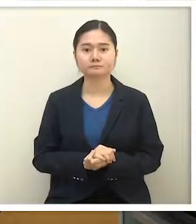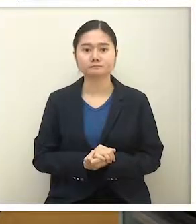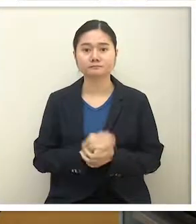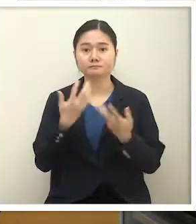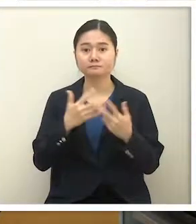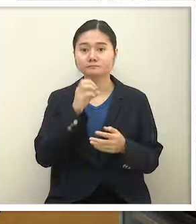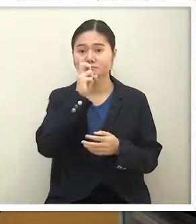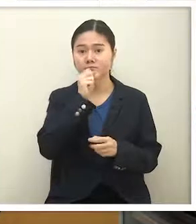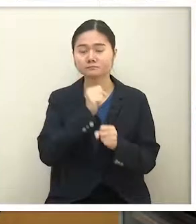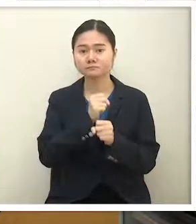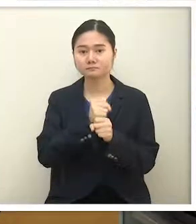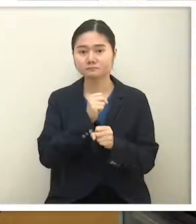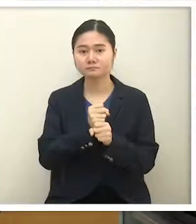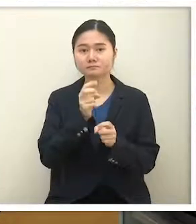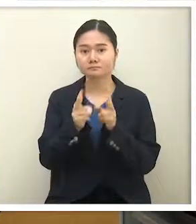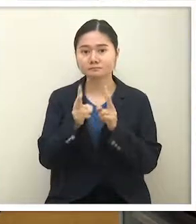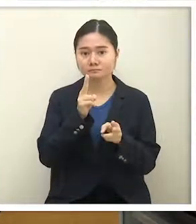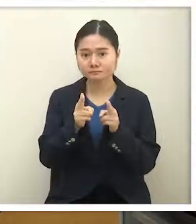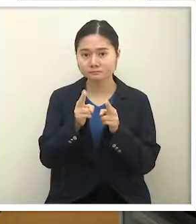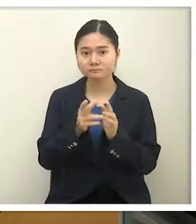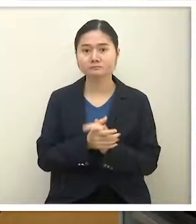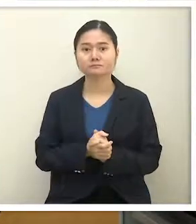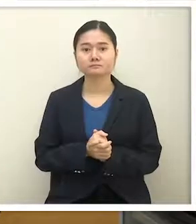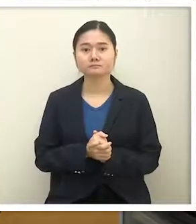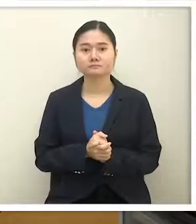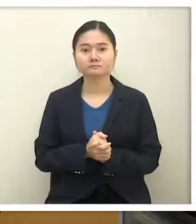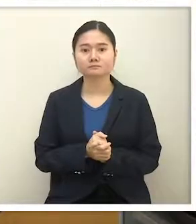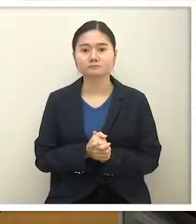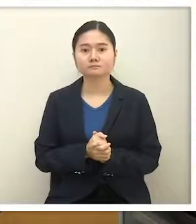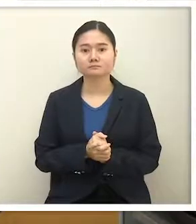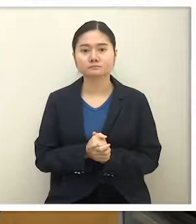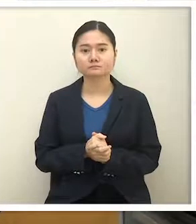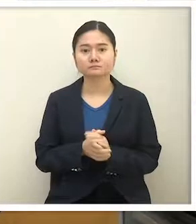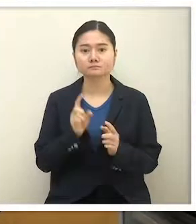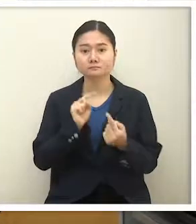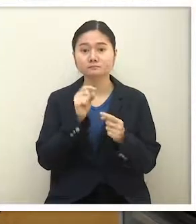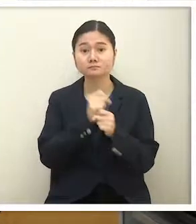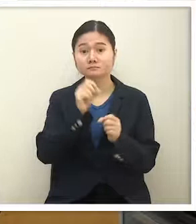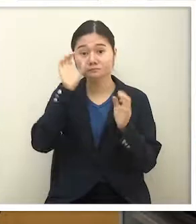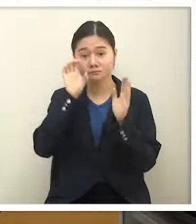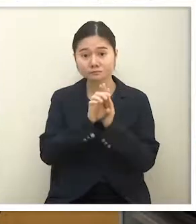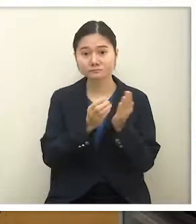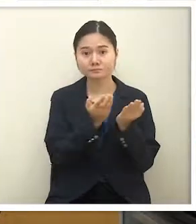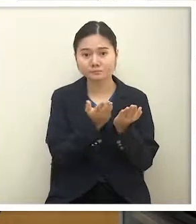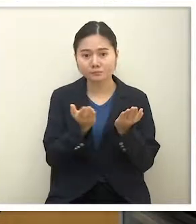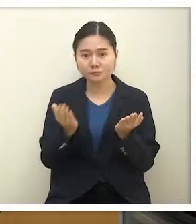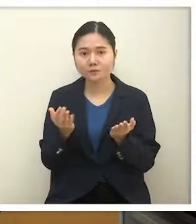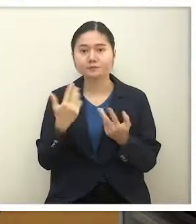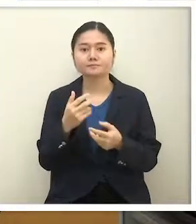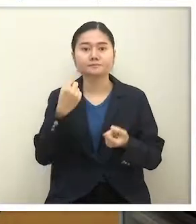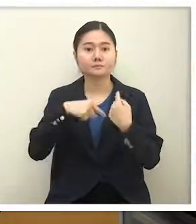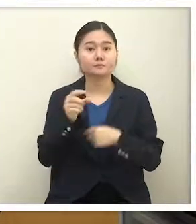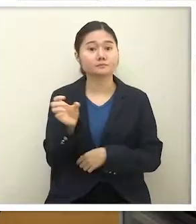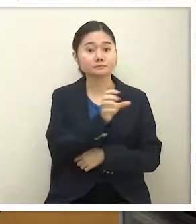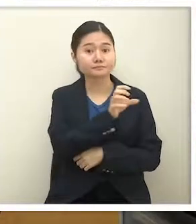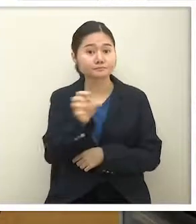าลองทำแอนิเมชันเล็กๆน้อยๆนะครับจากการทำแบบเฟรม by เฟรมแล้วก็การเคลื่อนที่ซ้ายขวาโดยใ